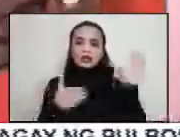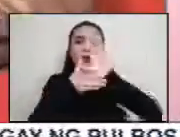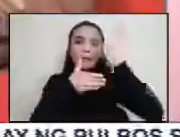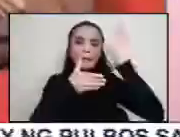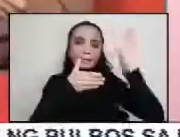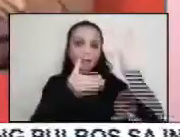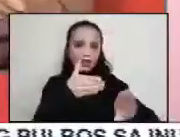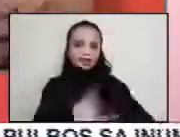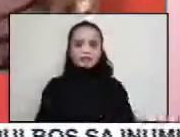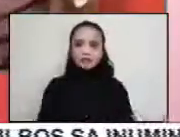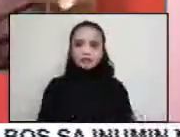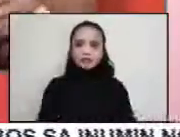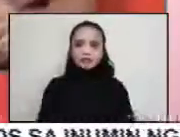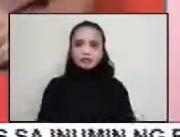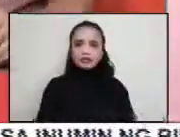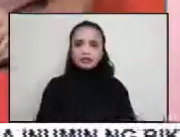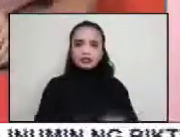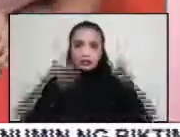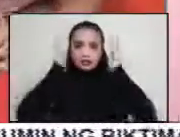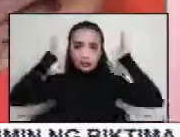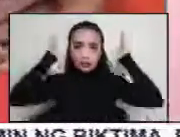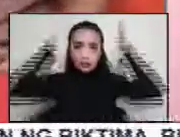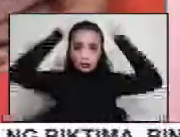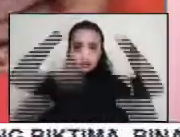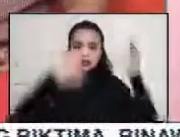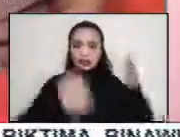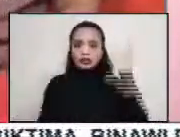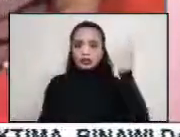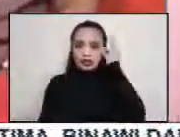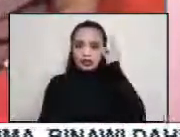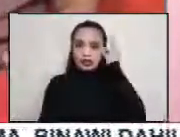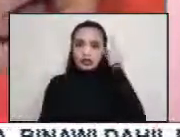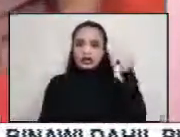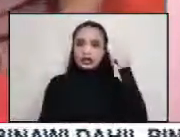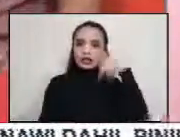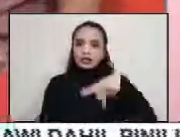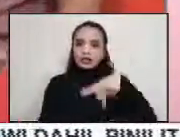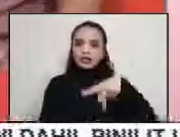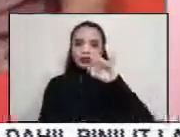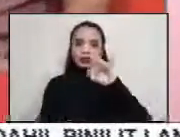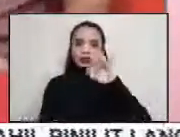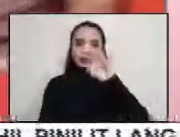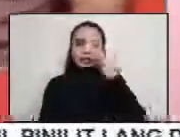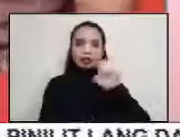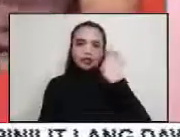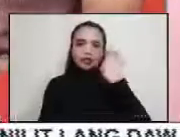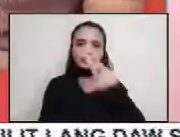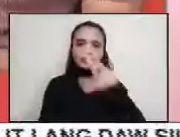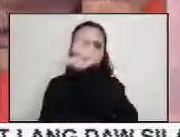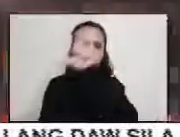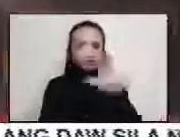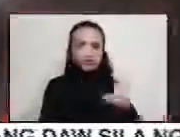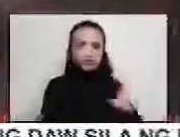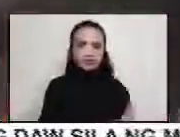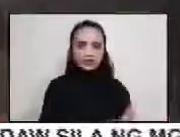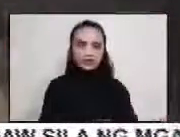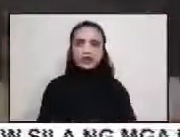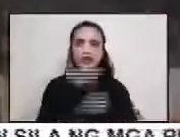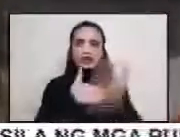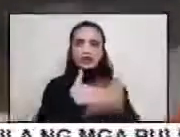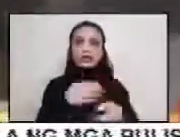practice physical distancing at manatili po tayong mag-ingat. Huwag lumabas kung hindi essential. Naka-isolate na yung